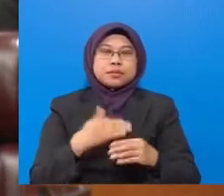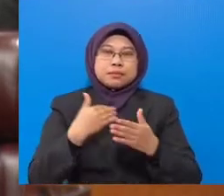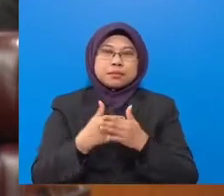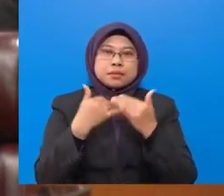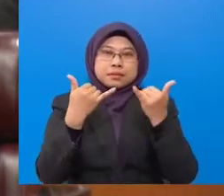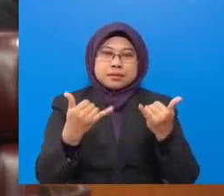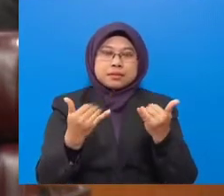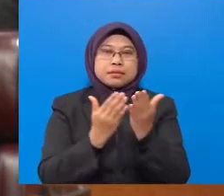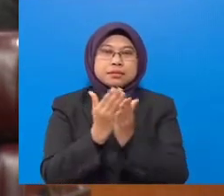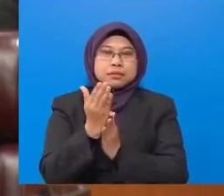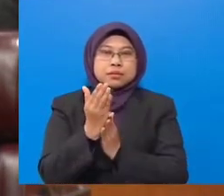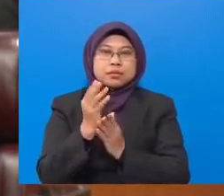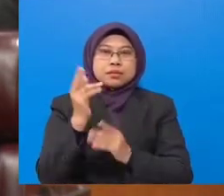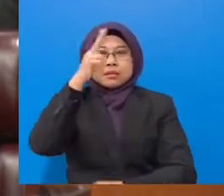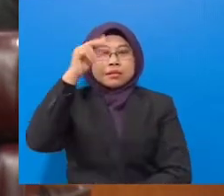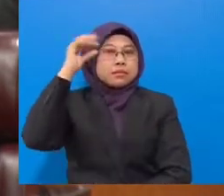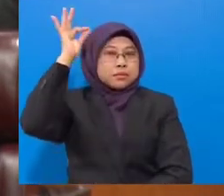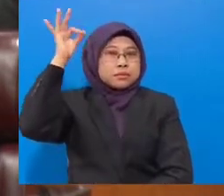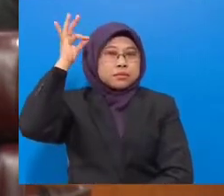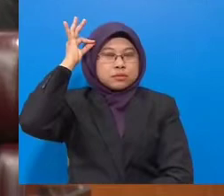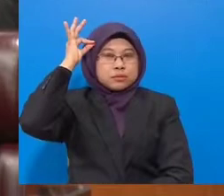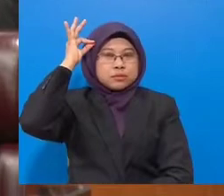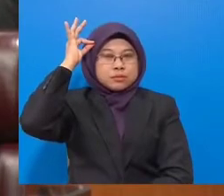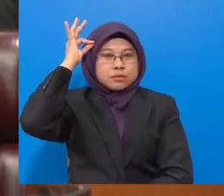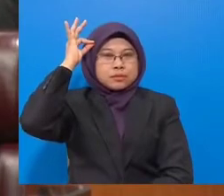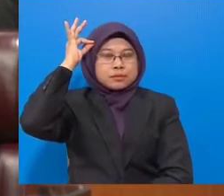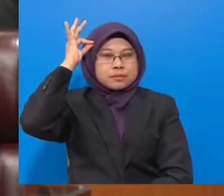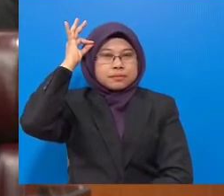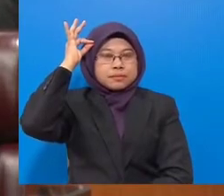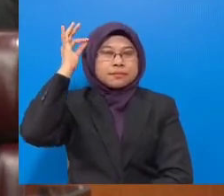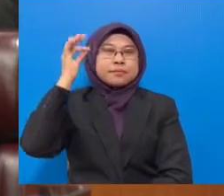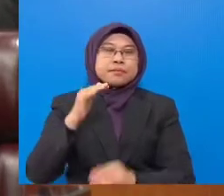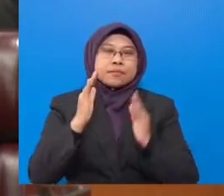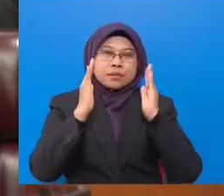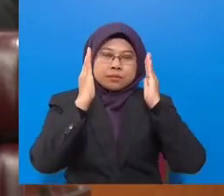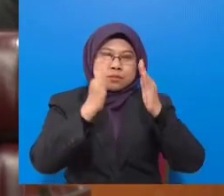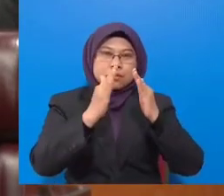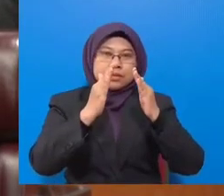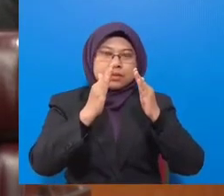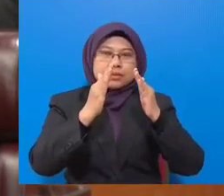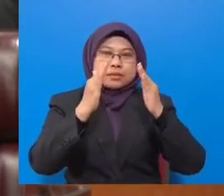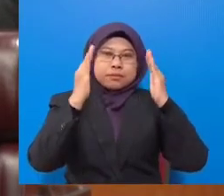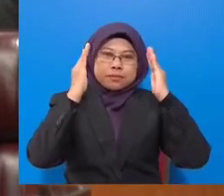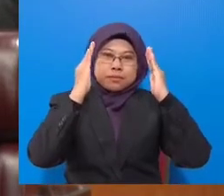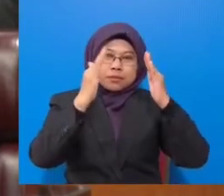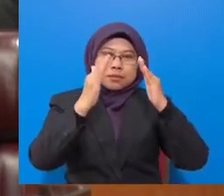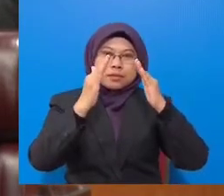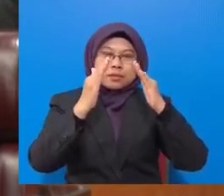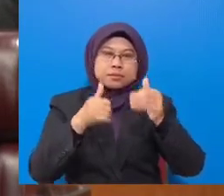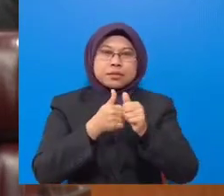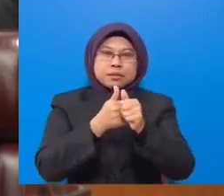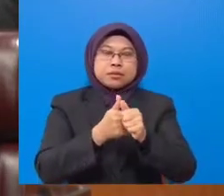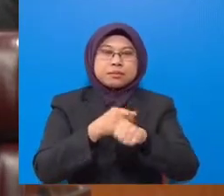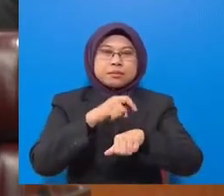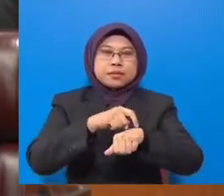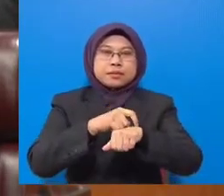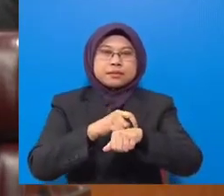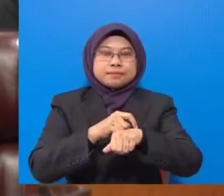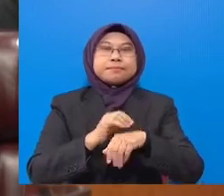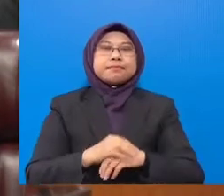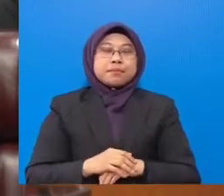kini kerajaan persekutuan setiap Sepi Hati Terhadap isu tahfiz yang perlu diberi perhatian dari masa ke semasa